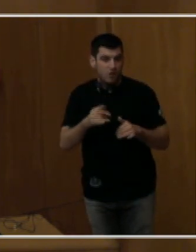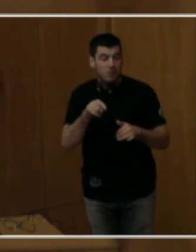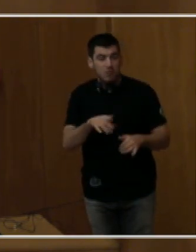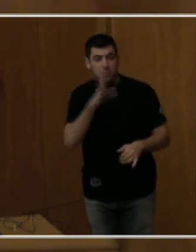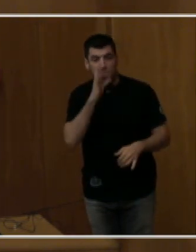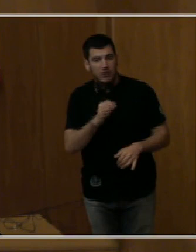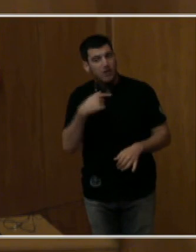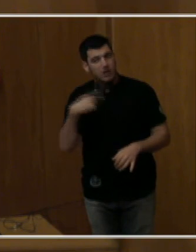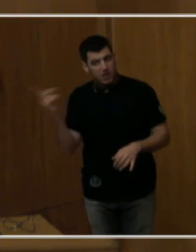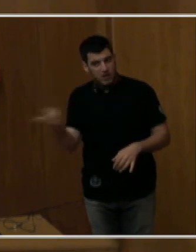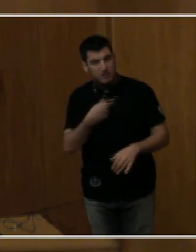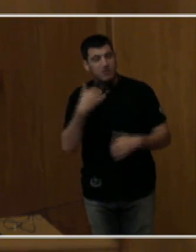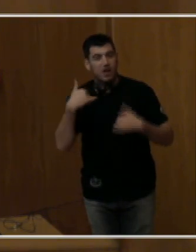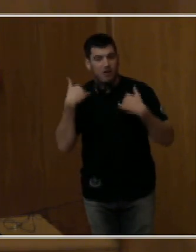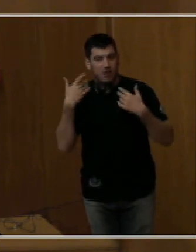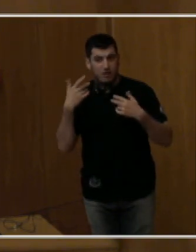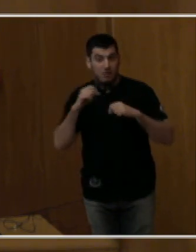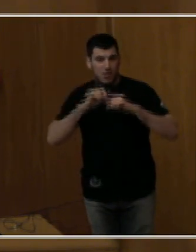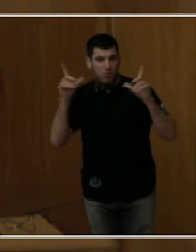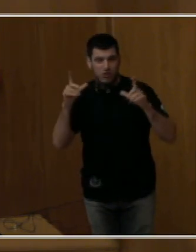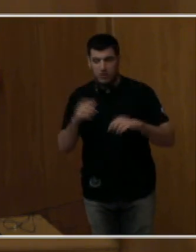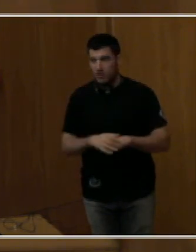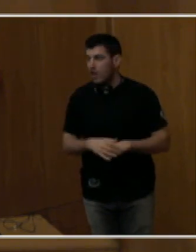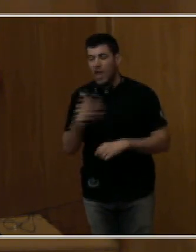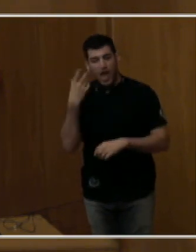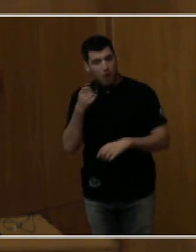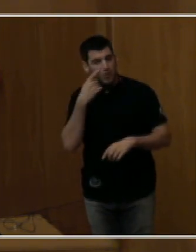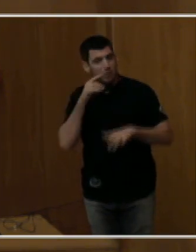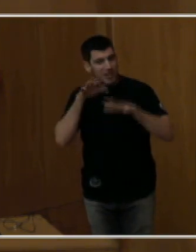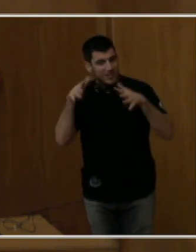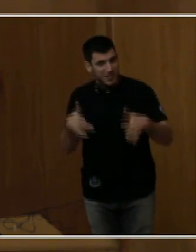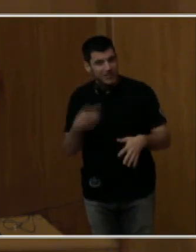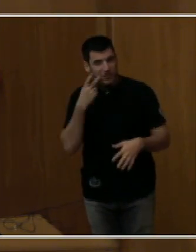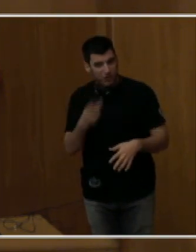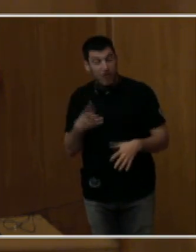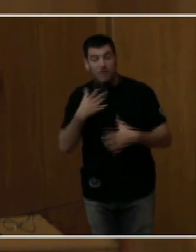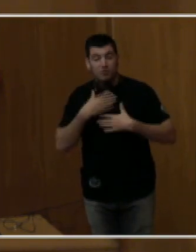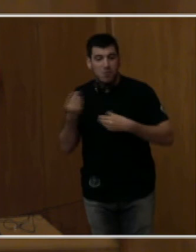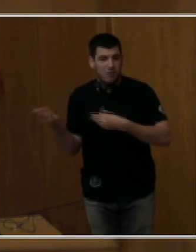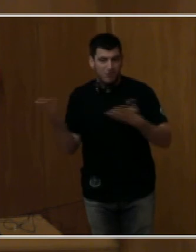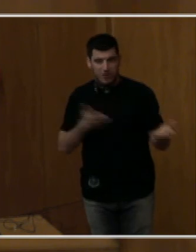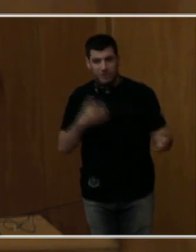Έχουμε και οπτικές σύνδεσεις. Έχουμε και οπτικές, ναι, ορίστε. Ναι, να το πω και αυτό. Σας ευχαριστώ πάρα πολύ. Να είστε καλά.